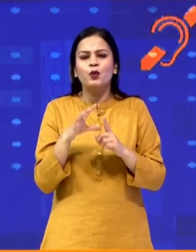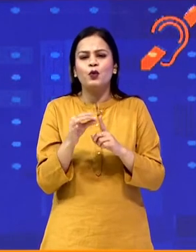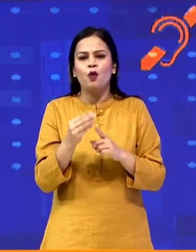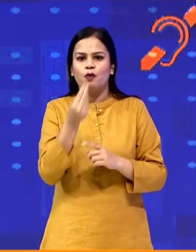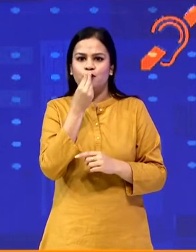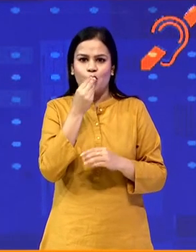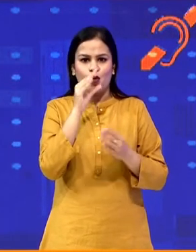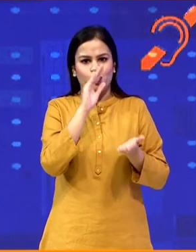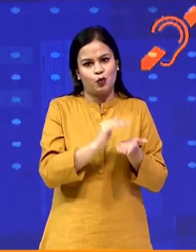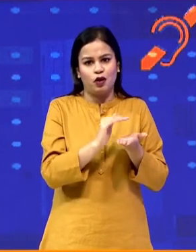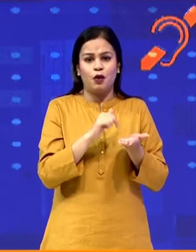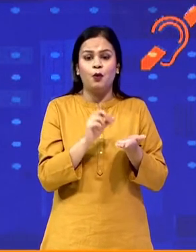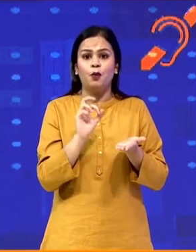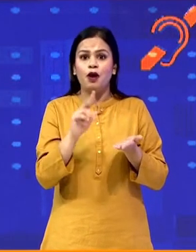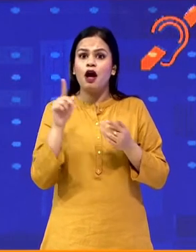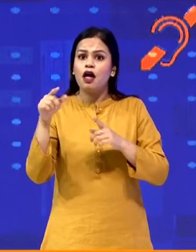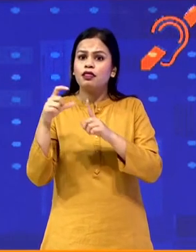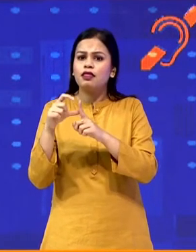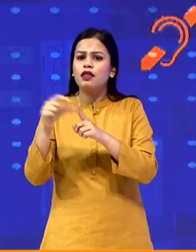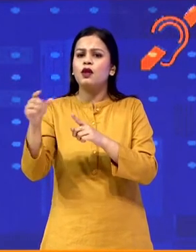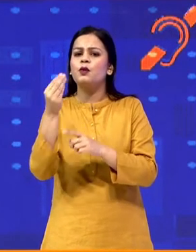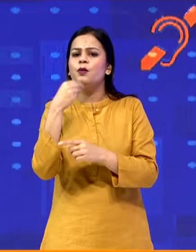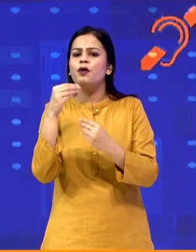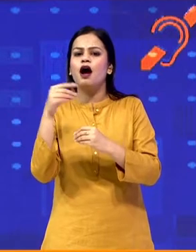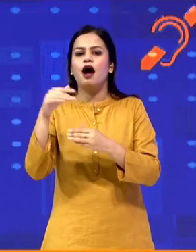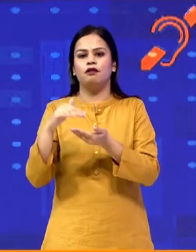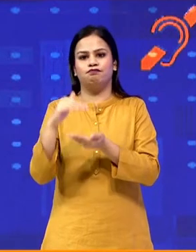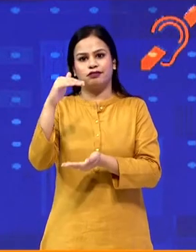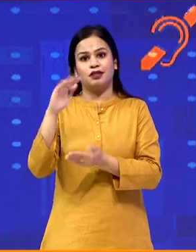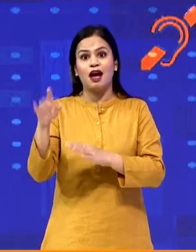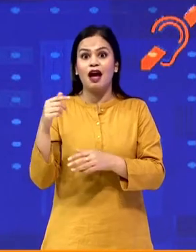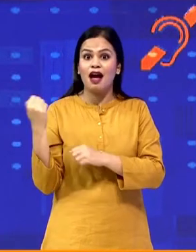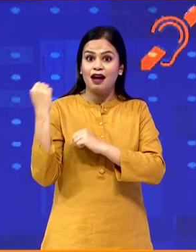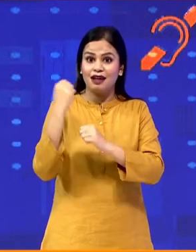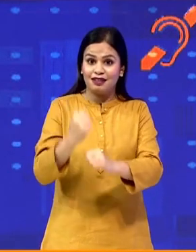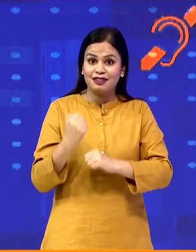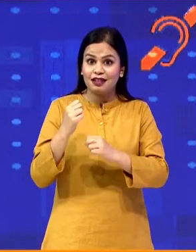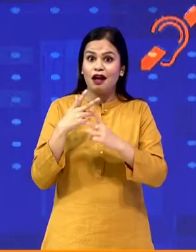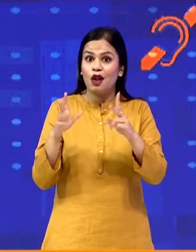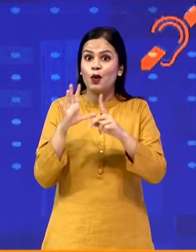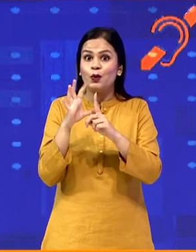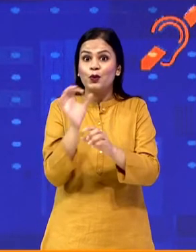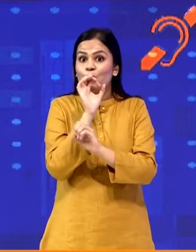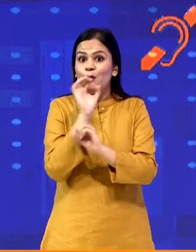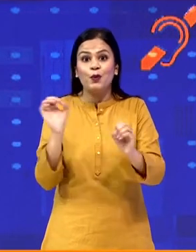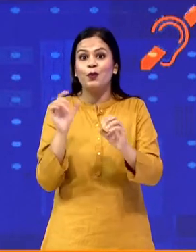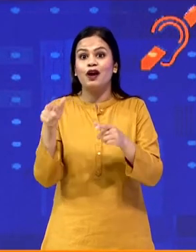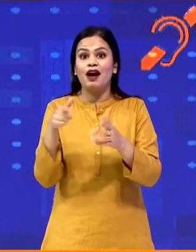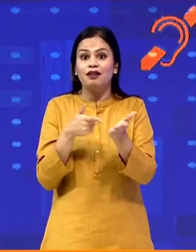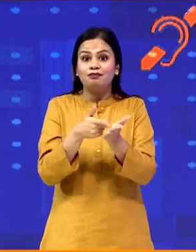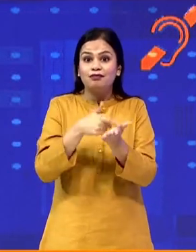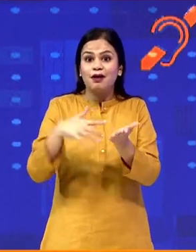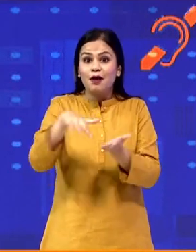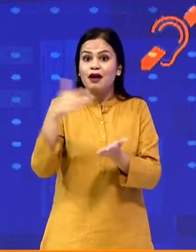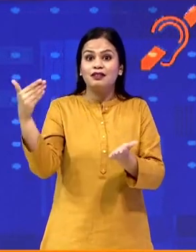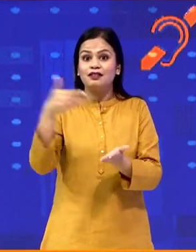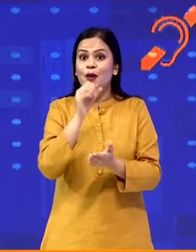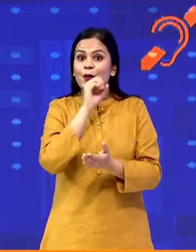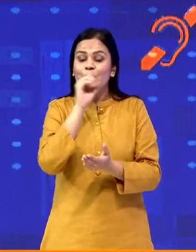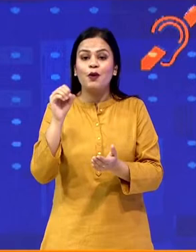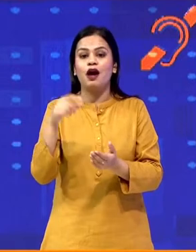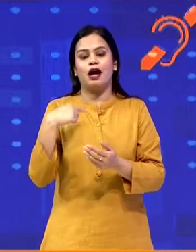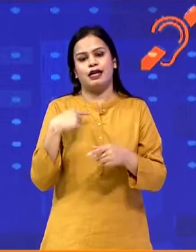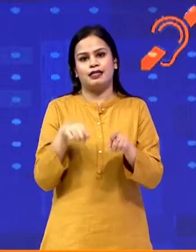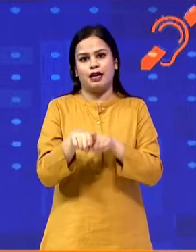दिल्ली में बैठे होने जस रोटी खाई जो खेत में गए भी नहीं आजाद की उसे खेती से